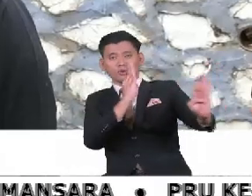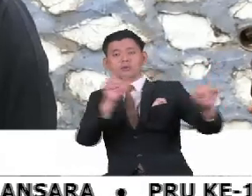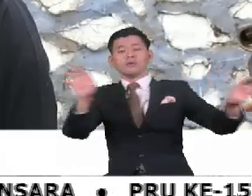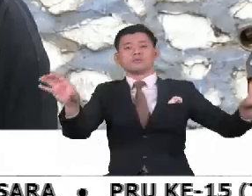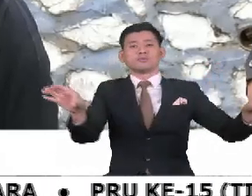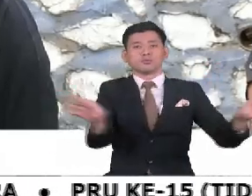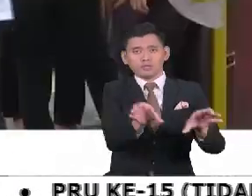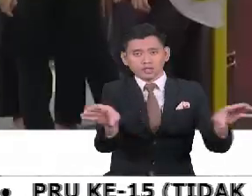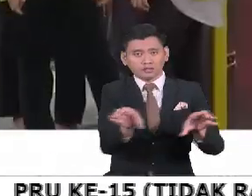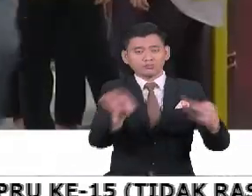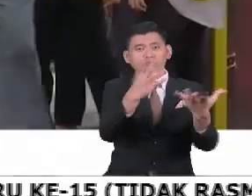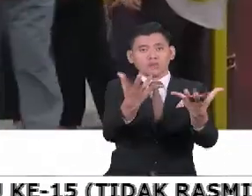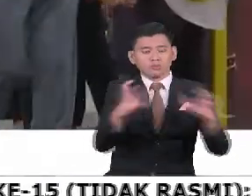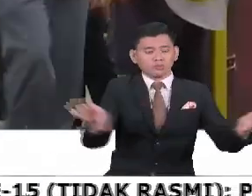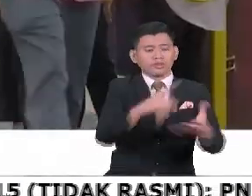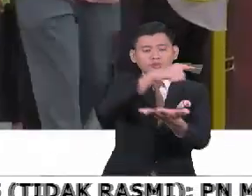pembuangan